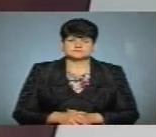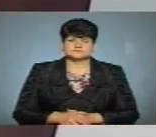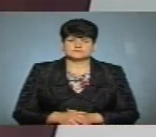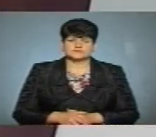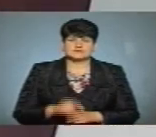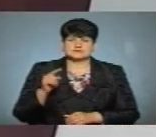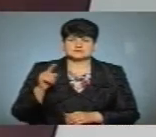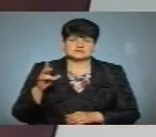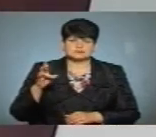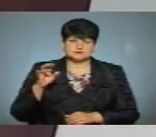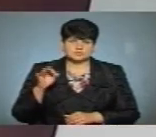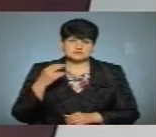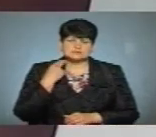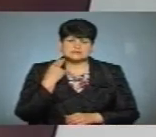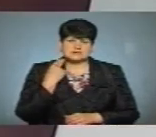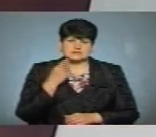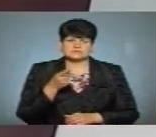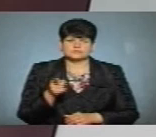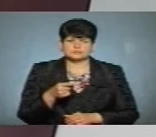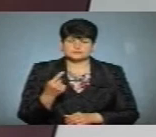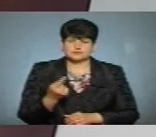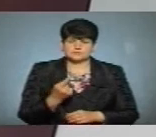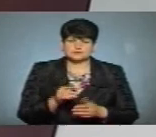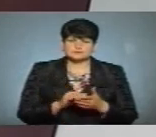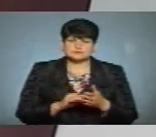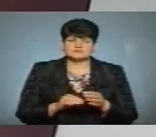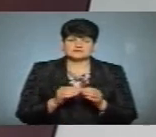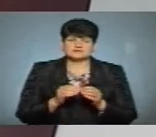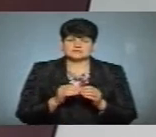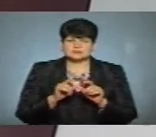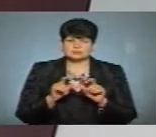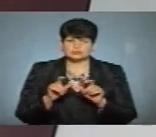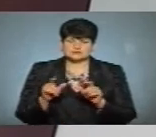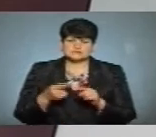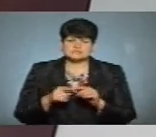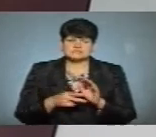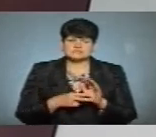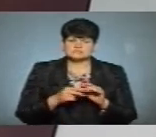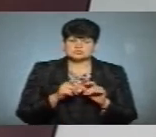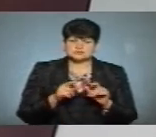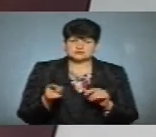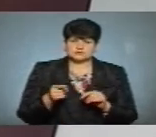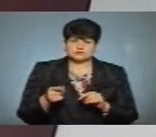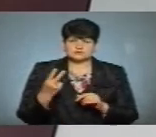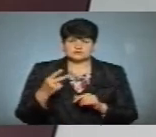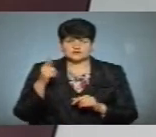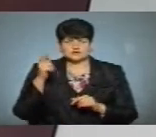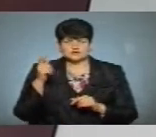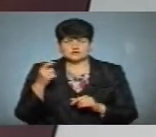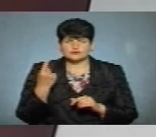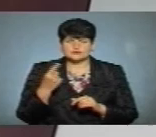Зовнішнє незалежне оцінювання з англійської на Тернопільщині писали у 10 пунктах. Це 7 шкіл Тернополя, 2 Чорткова та 1